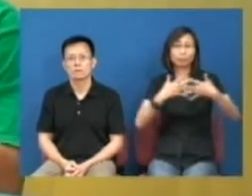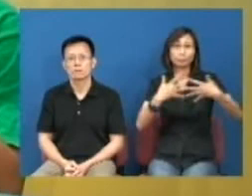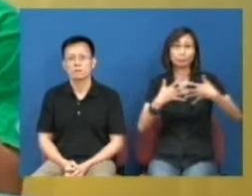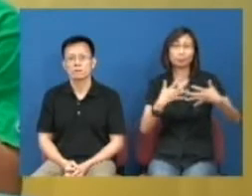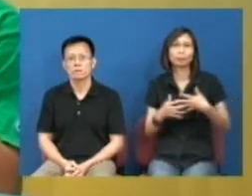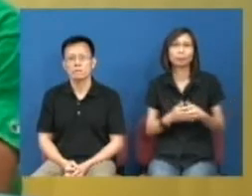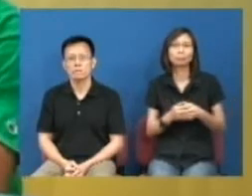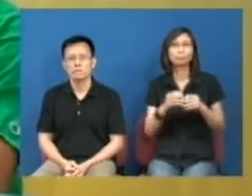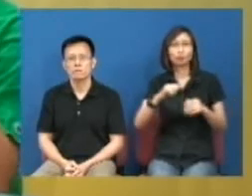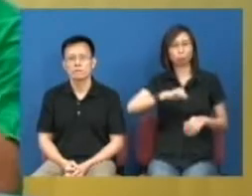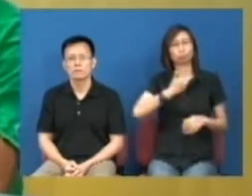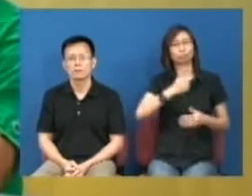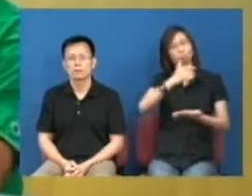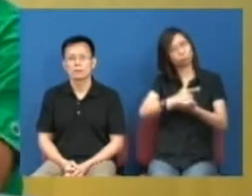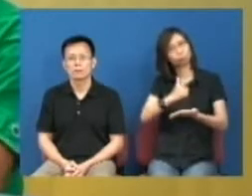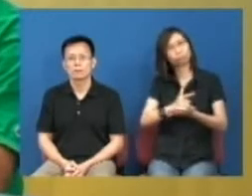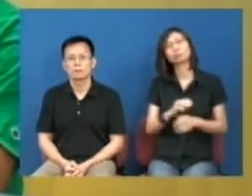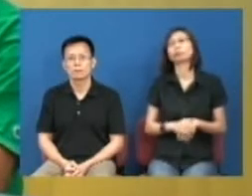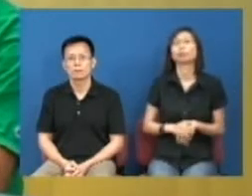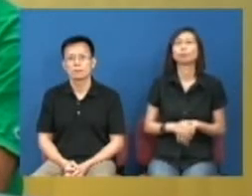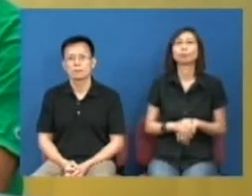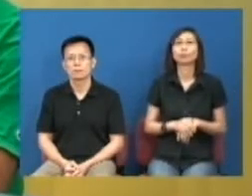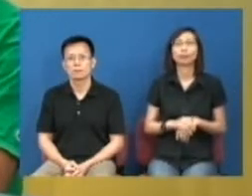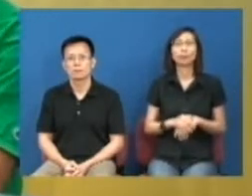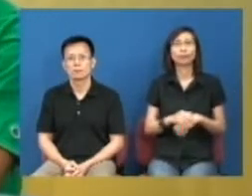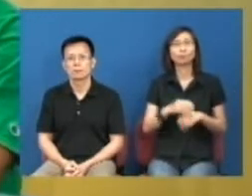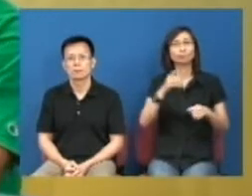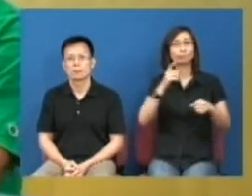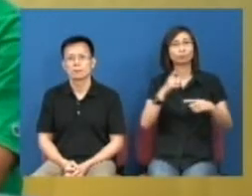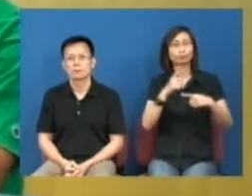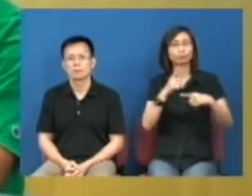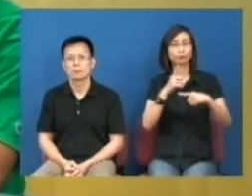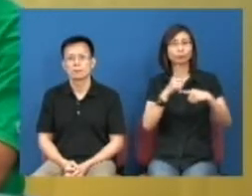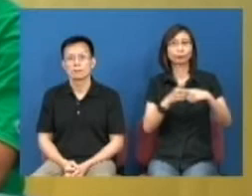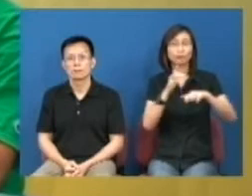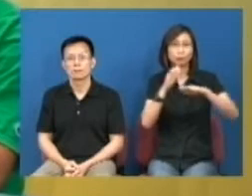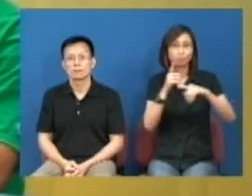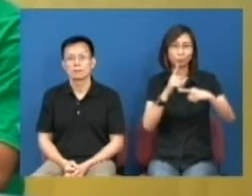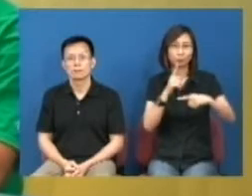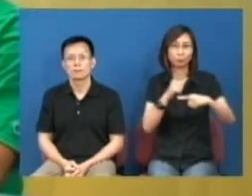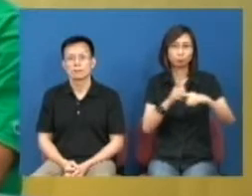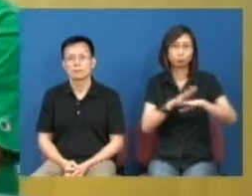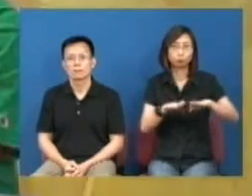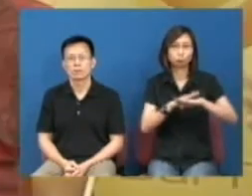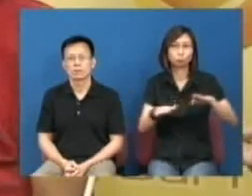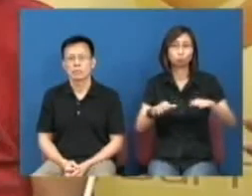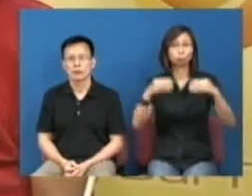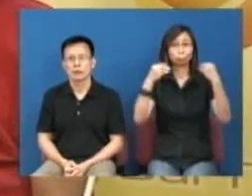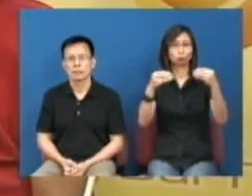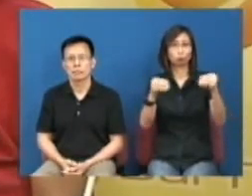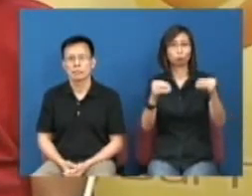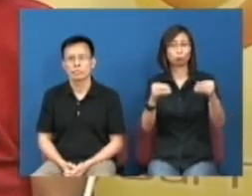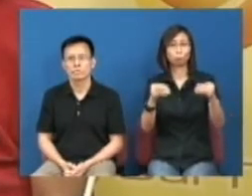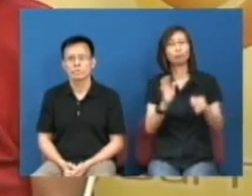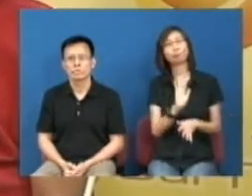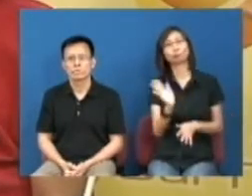正規，即是不是一個正規課程裡面一定要講的一個部分嘛，即很多時候用了改革開用了改革開放